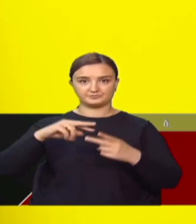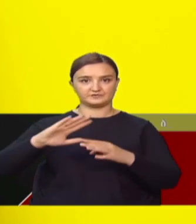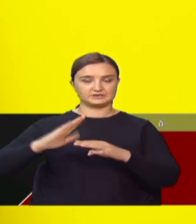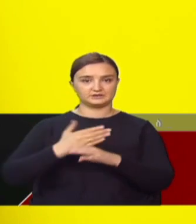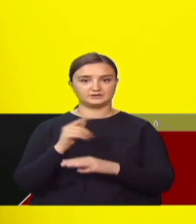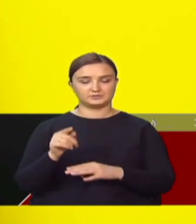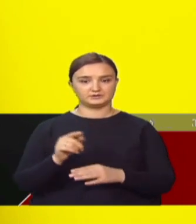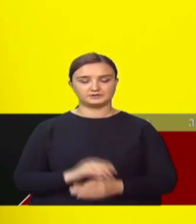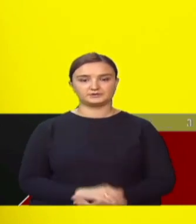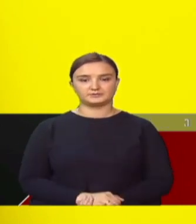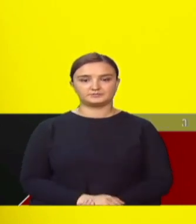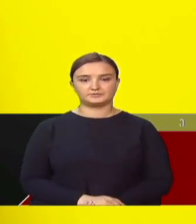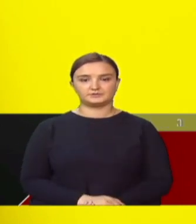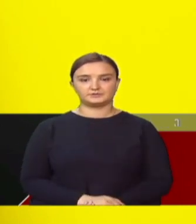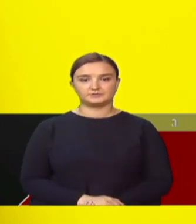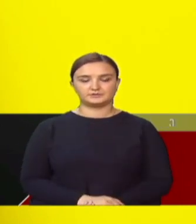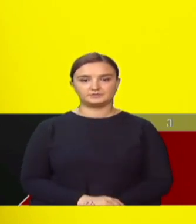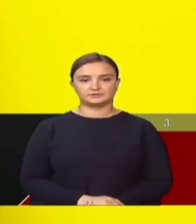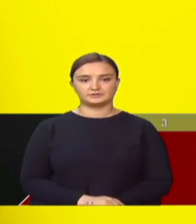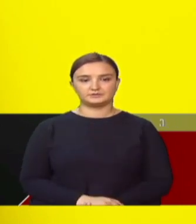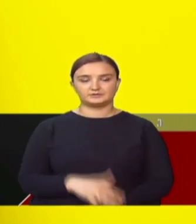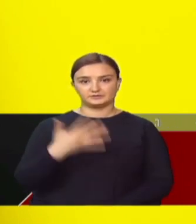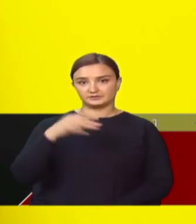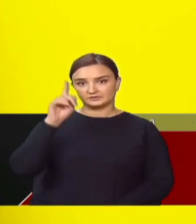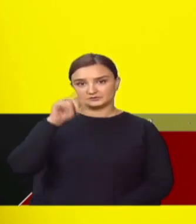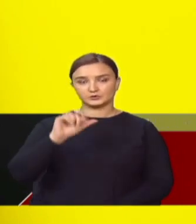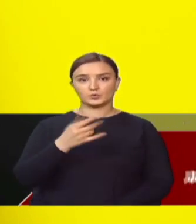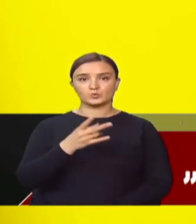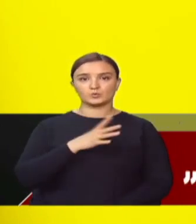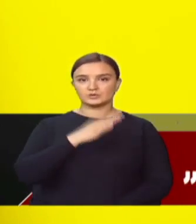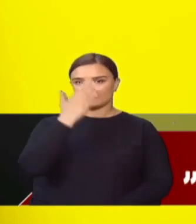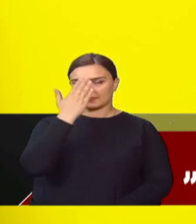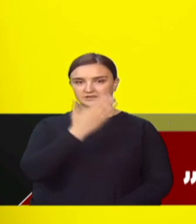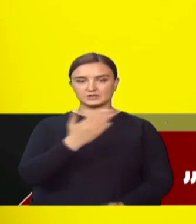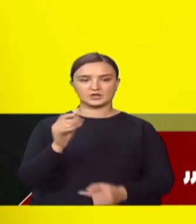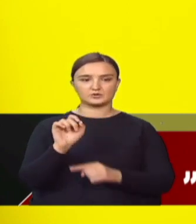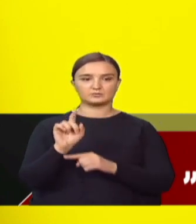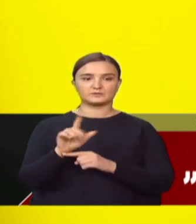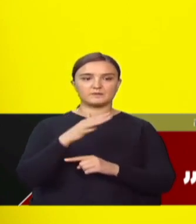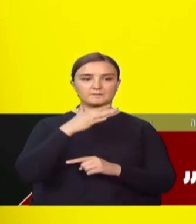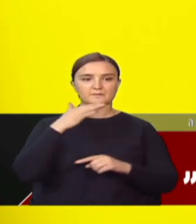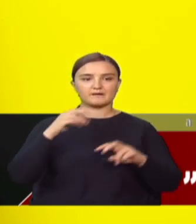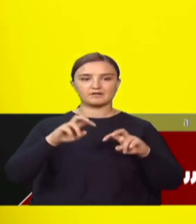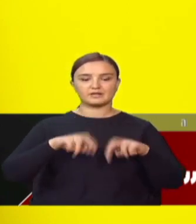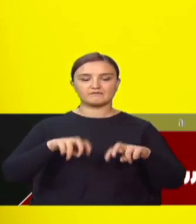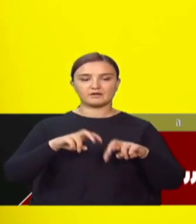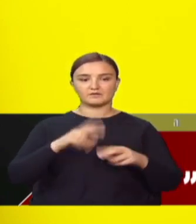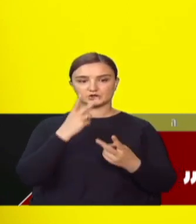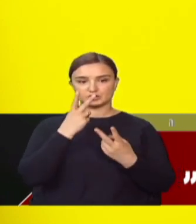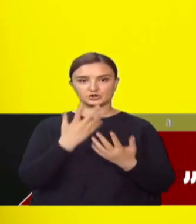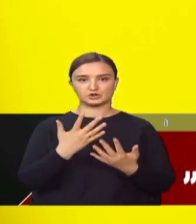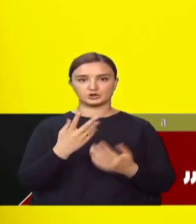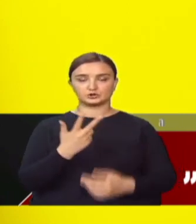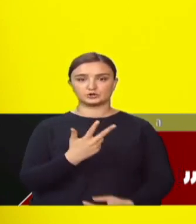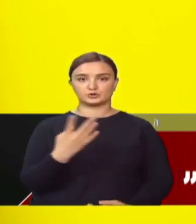რაც უკვე ცნობილია, როგორ უნდა მოხდეს. ეს არის საზოგადოების დაკვეთა მრავალკვლევაში ჩანს, რომ 34%